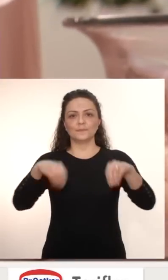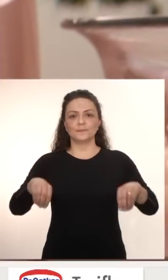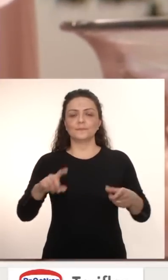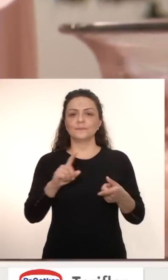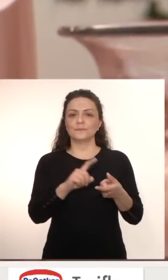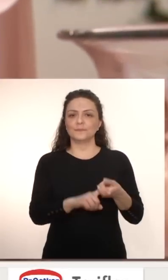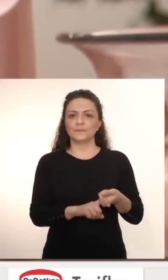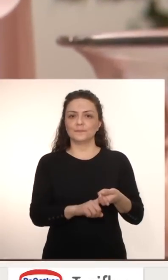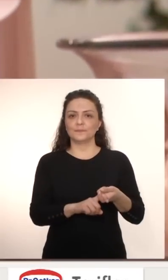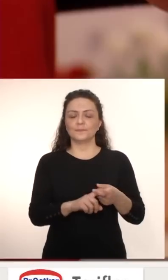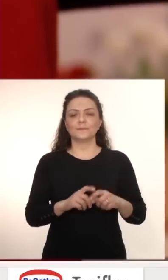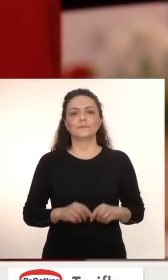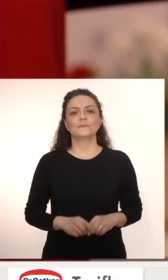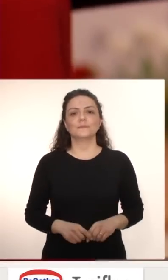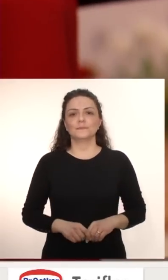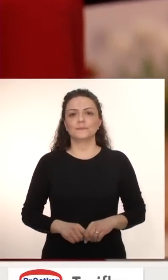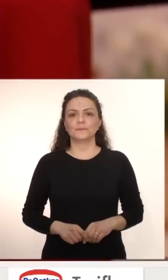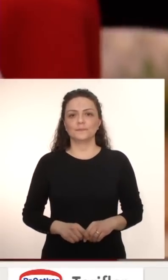Yumurtaları ilave edin.